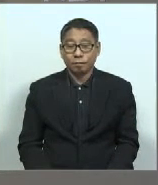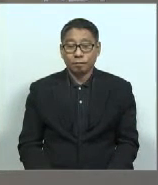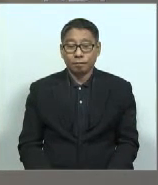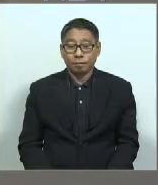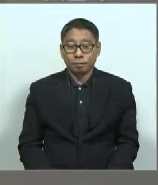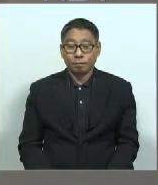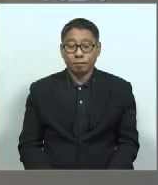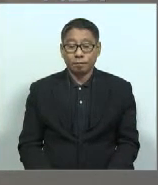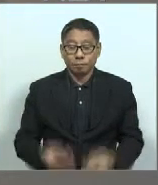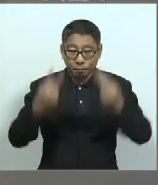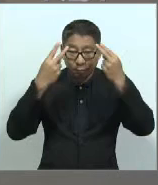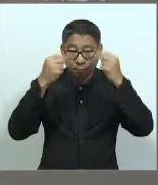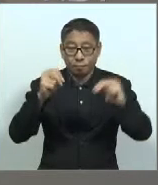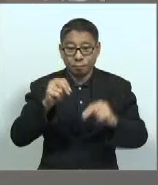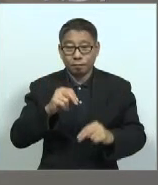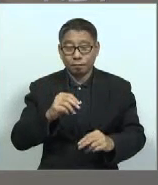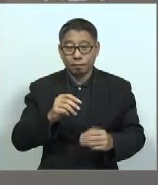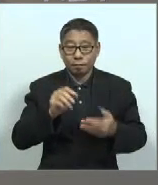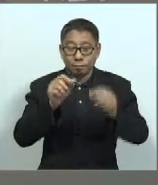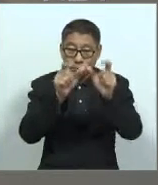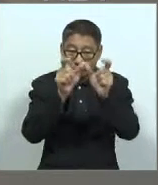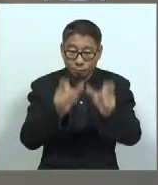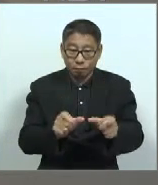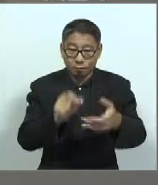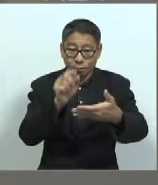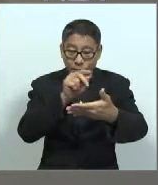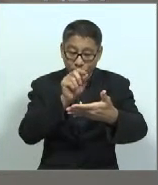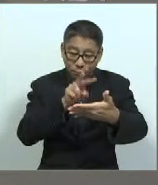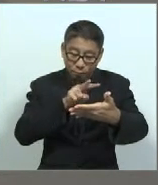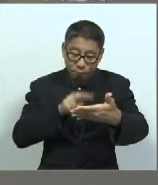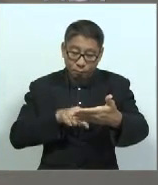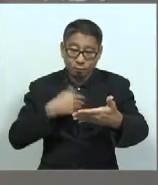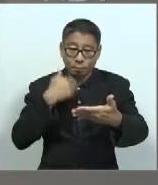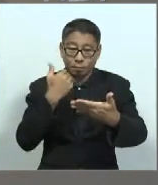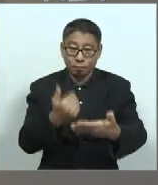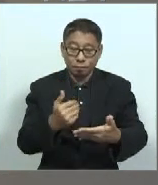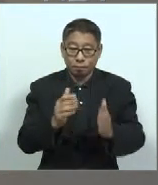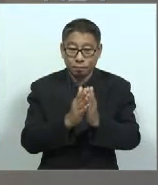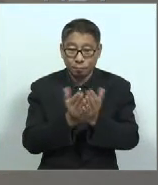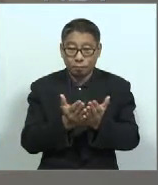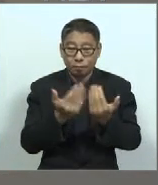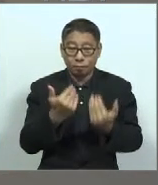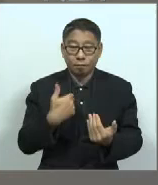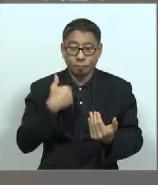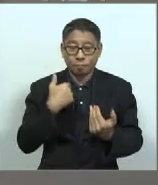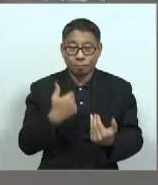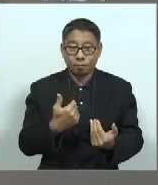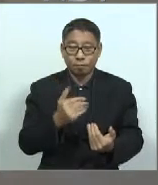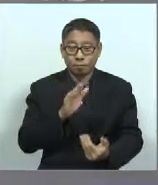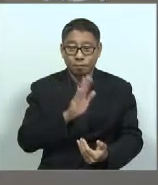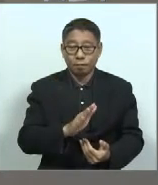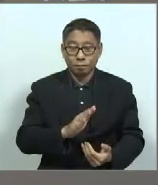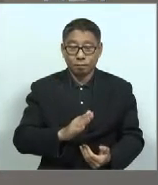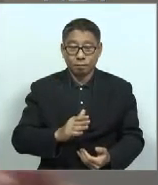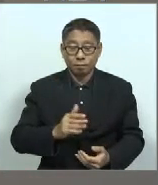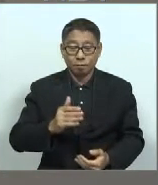นอกจากนี้ท่านนายกรัฐมนตรียังได้ท่องตอนหนึ่งของบทร้อยกรองในหนังสือนิติสารสาทกของพระ